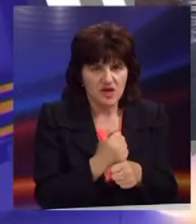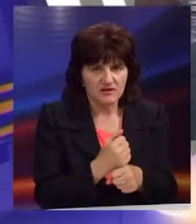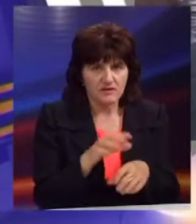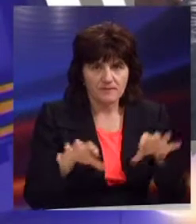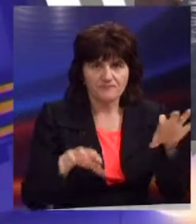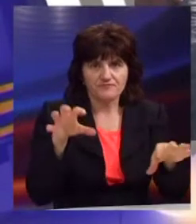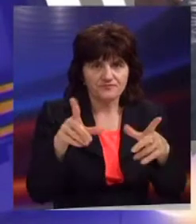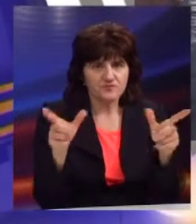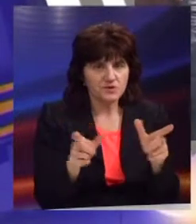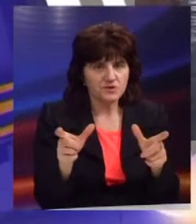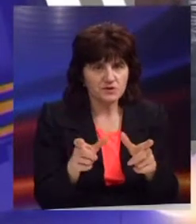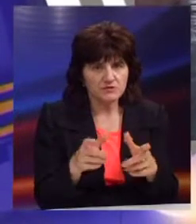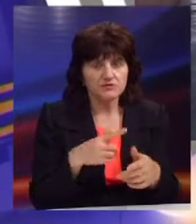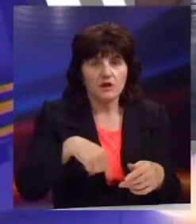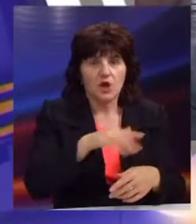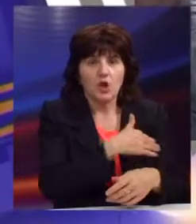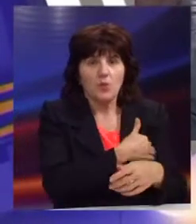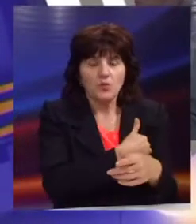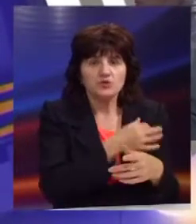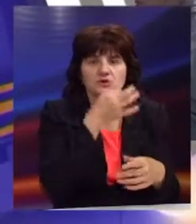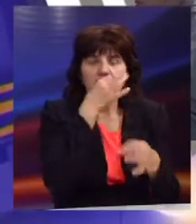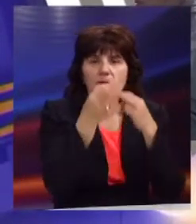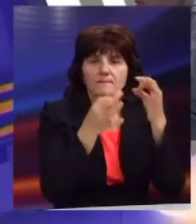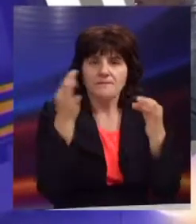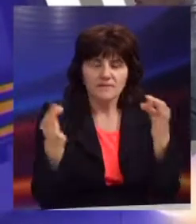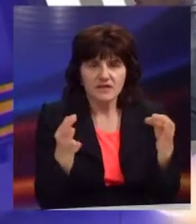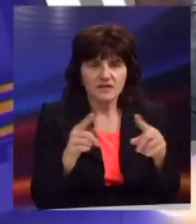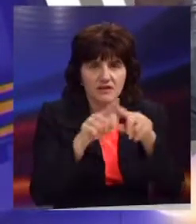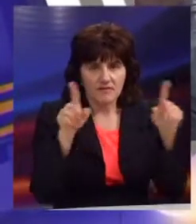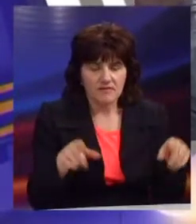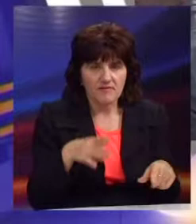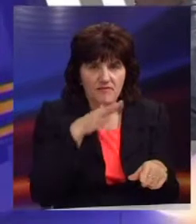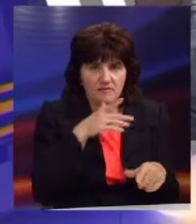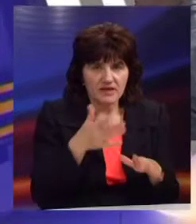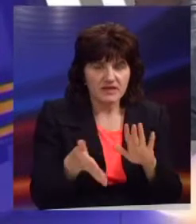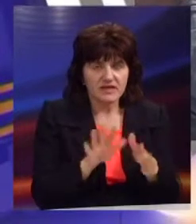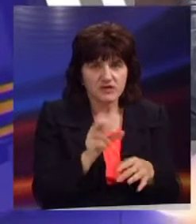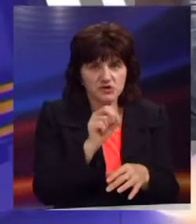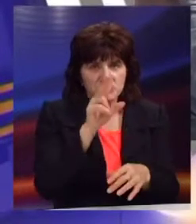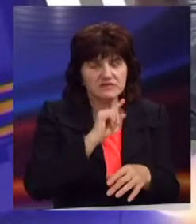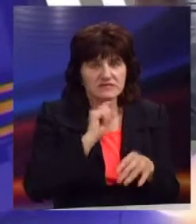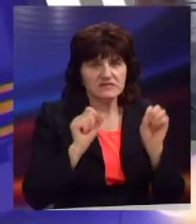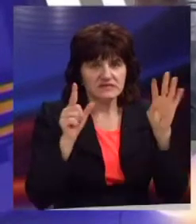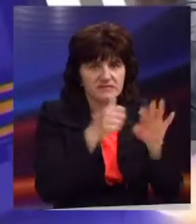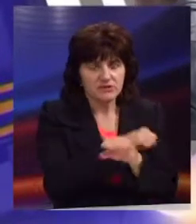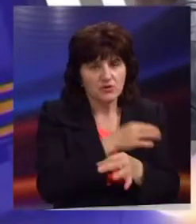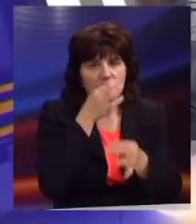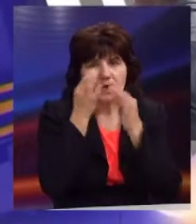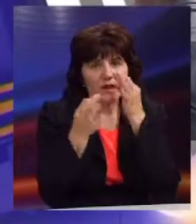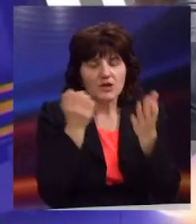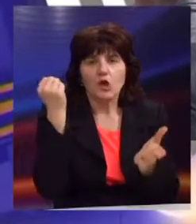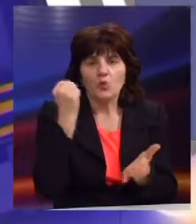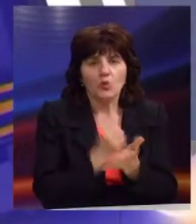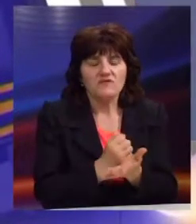sredinama izuzetno. Nakon predavanja učenicima su podeljeni upitnici koje će popunjavati deca starosti između 13 i 17 godina kako